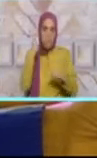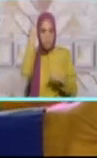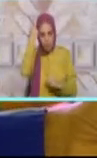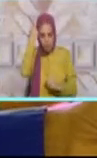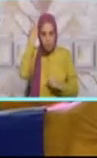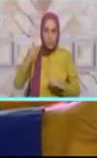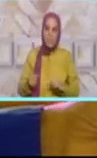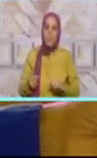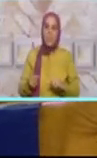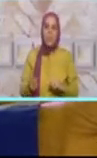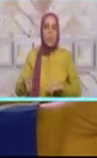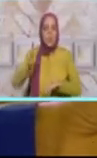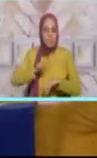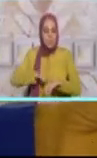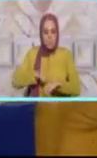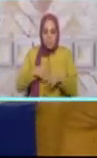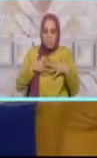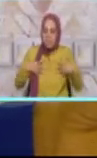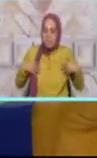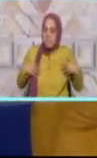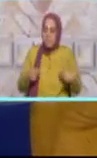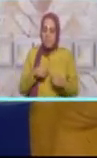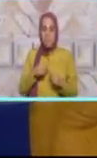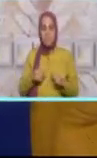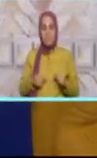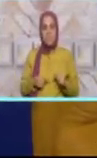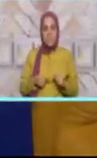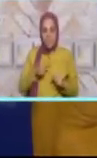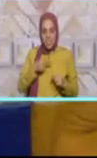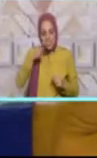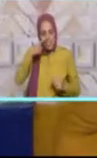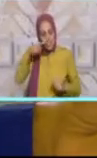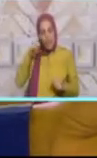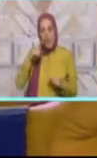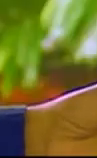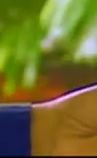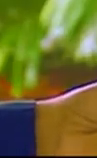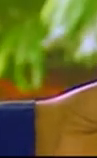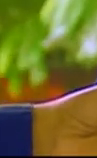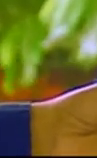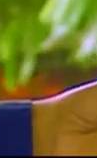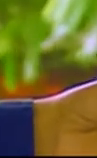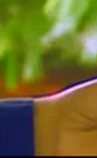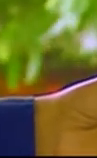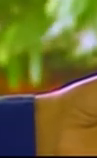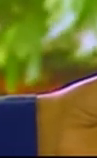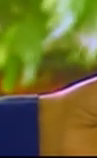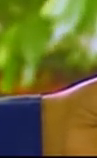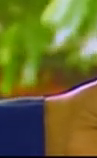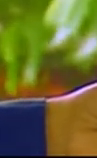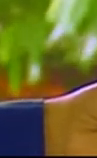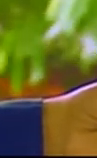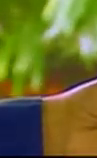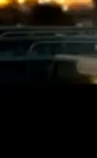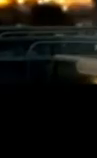الشيخ، وده شيء يشرفنا. ومصر دايما قديرة واستقبال